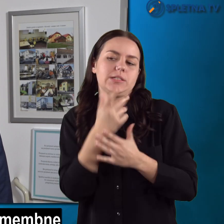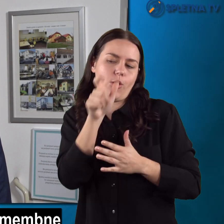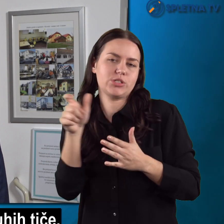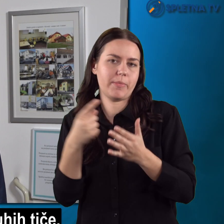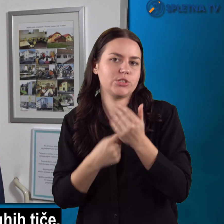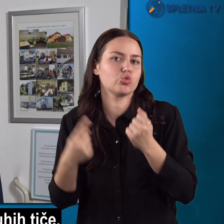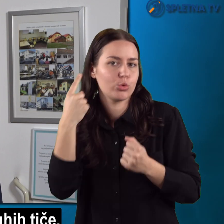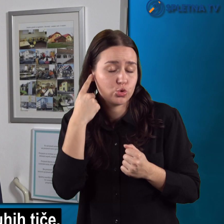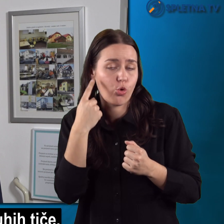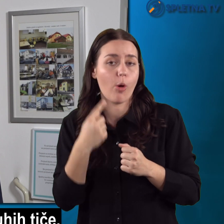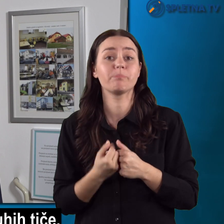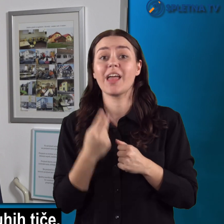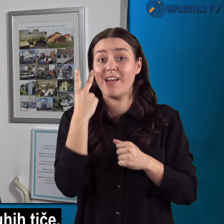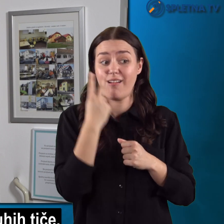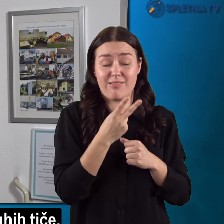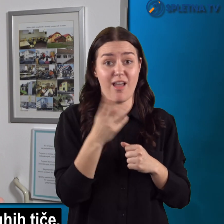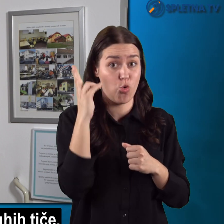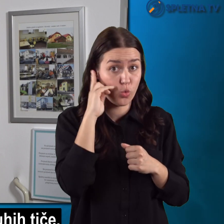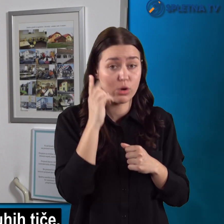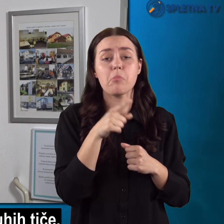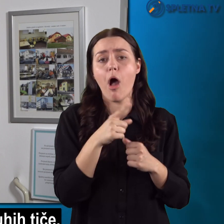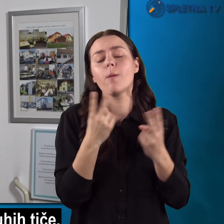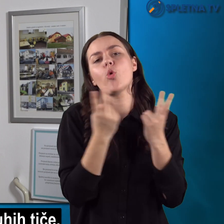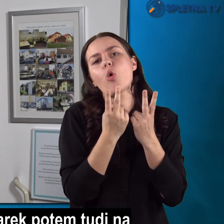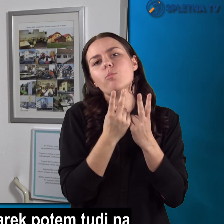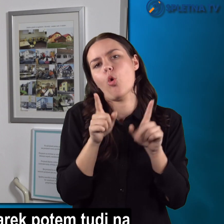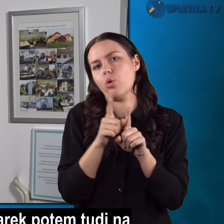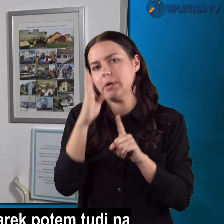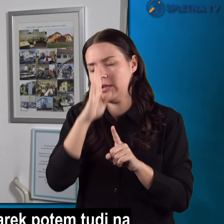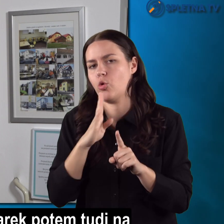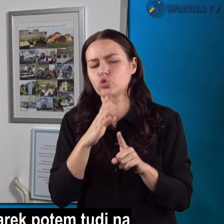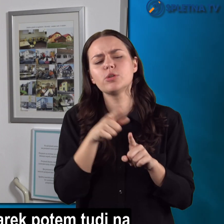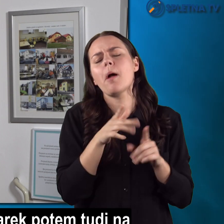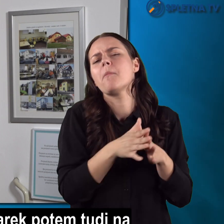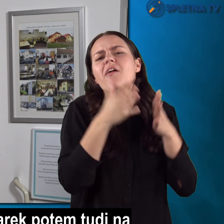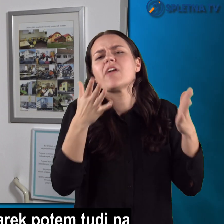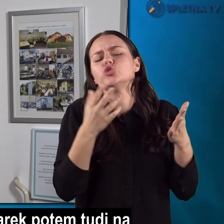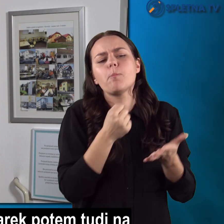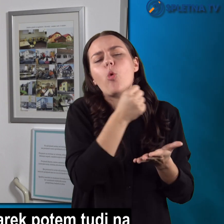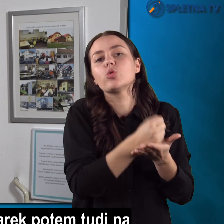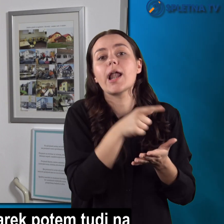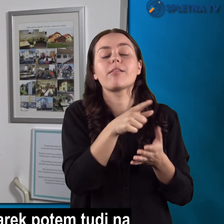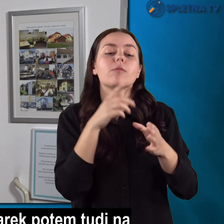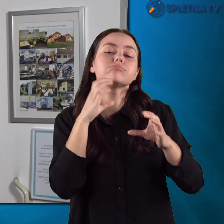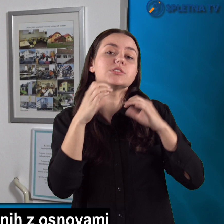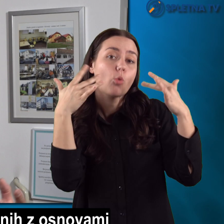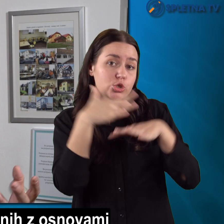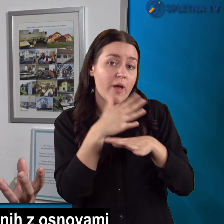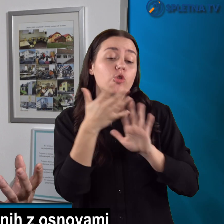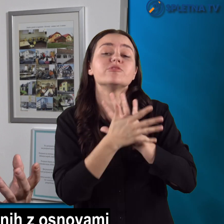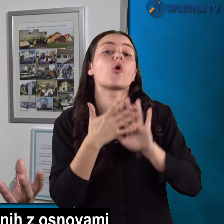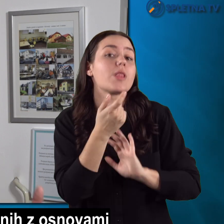sluha. Kar se pa gluhih tiče, pa podobno kot naglušnih, smo da je večji poudarek potem tudi na sporazumevanju v znakovnem jeziku in